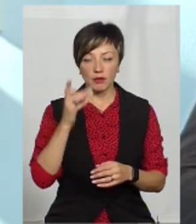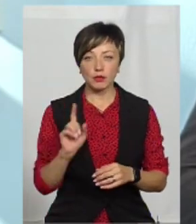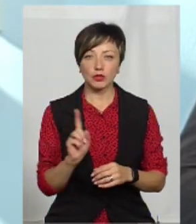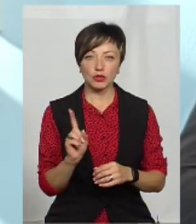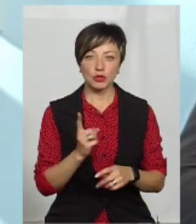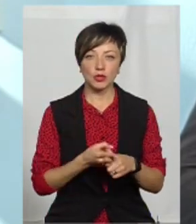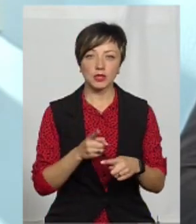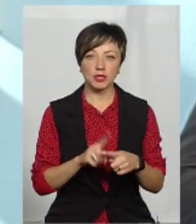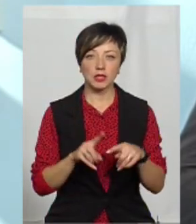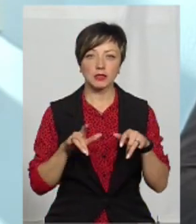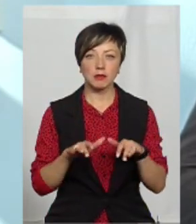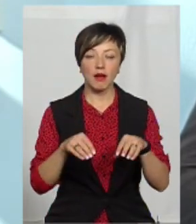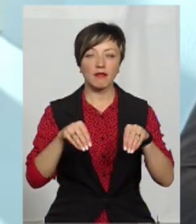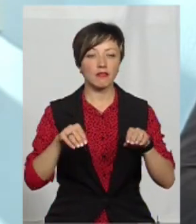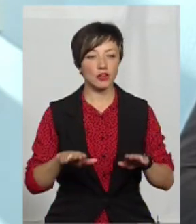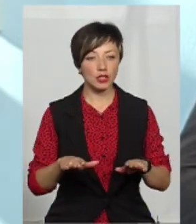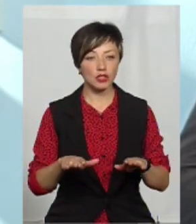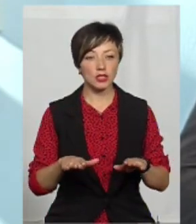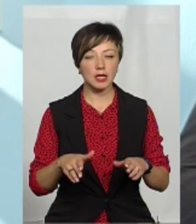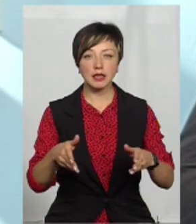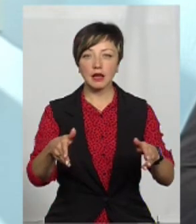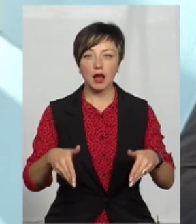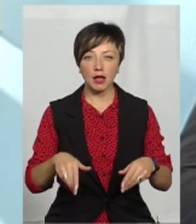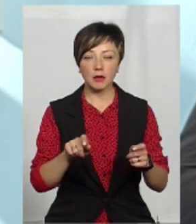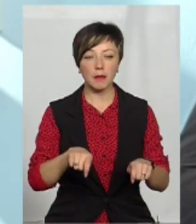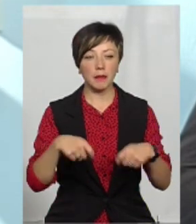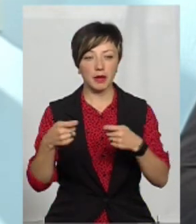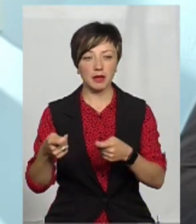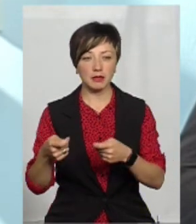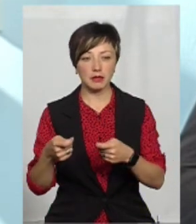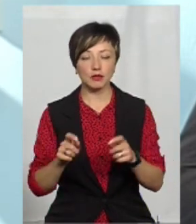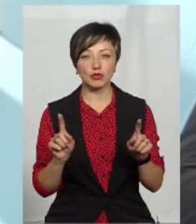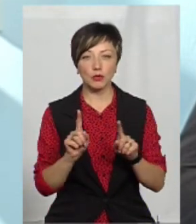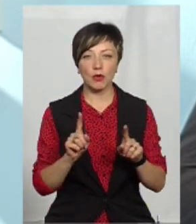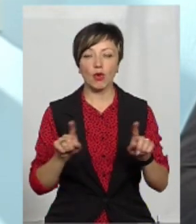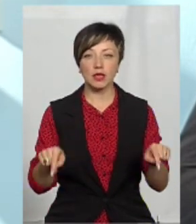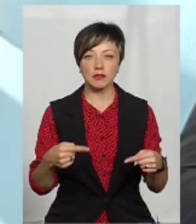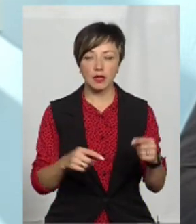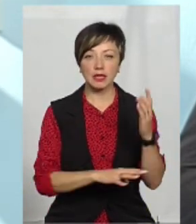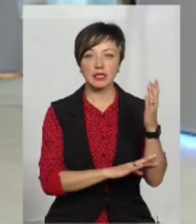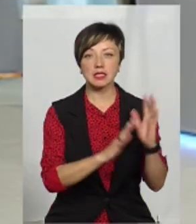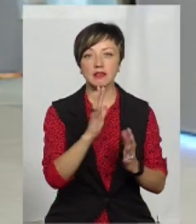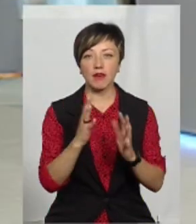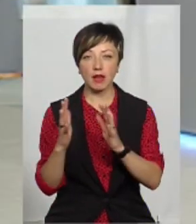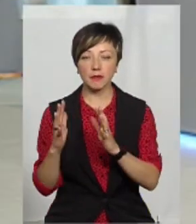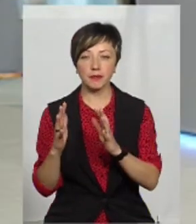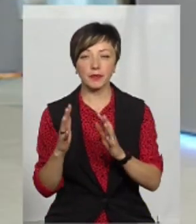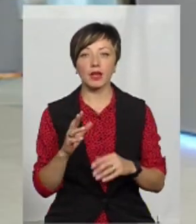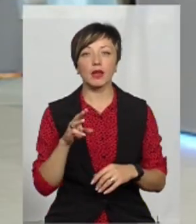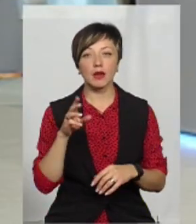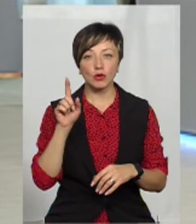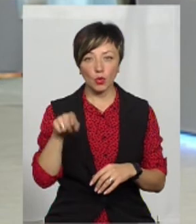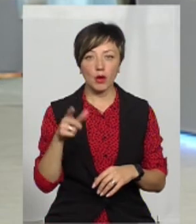що ця справа вирішиться, а ділянка буде передана для того, щоб там організувати сквер,